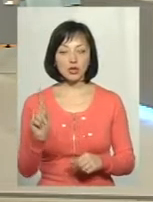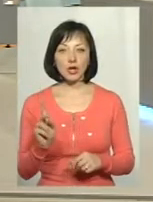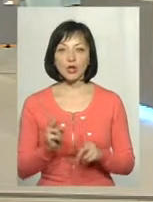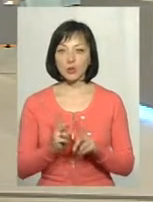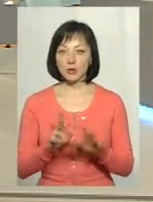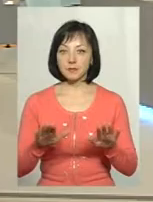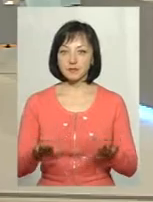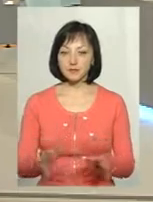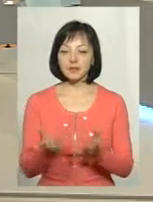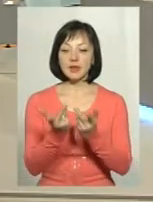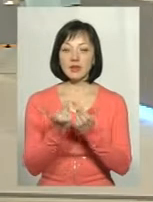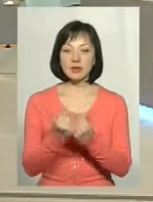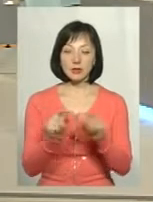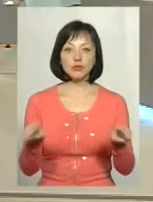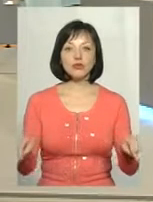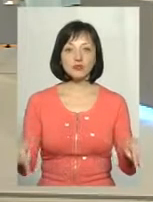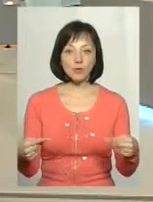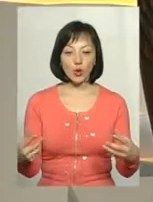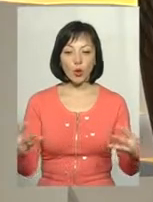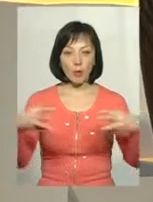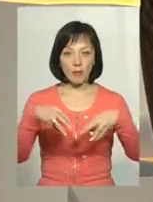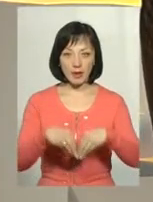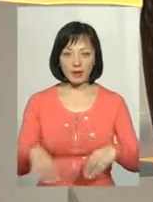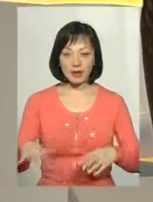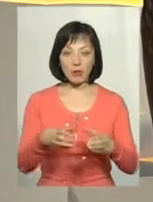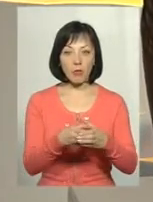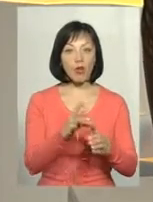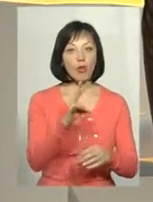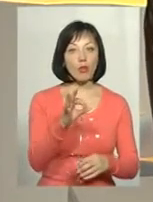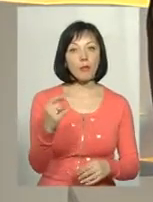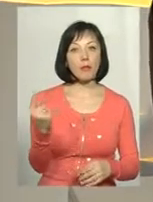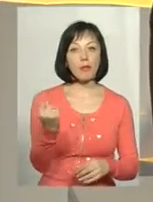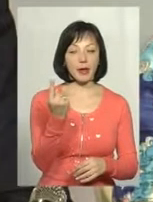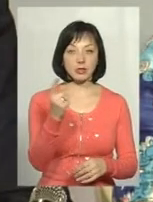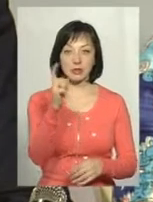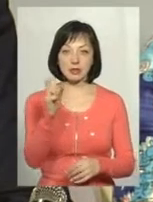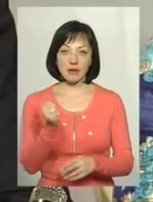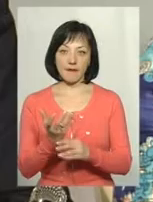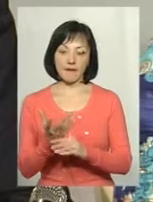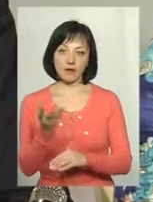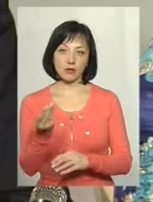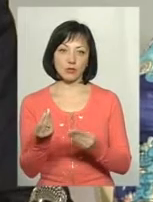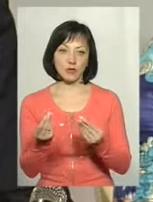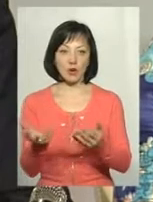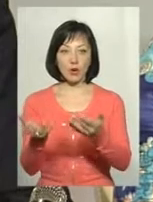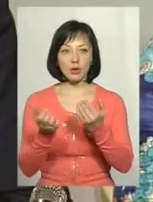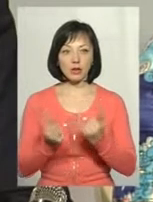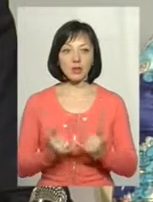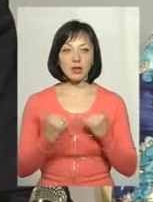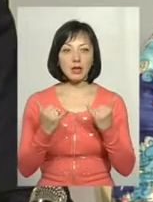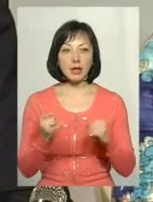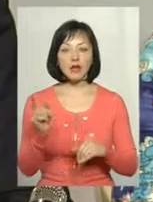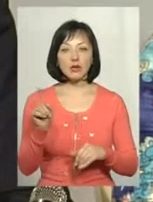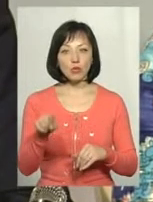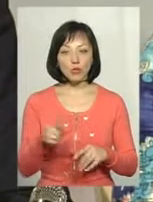за кількістю створених об'єднаних тергромад, але перша за кількістю фінансування, яке вона отримала для того,